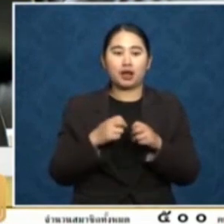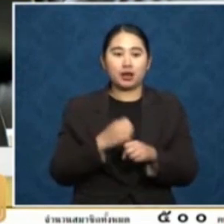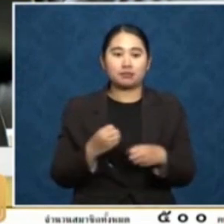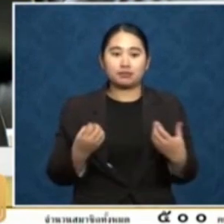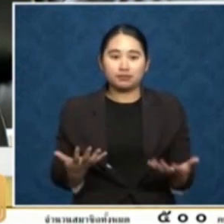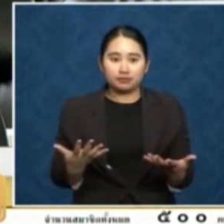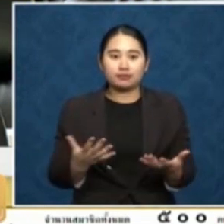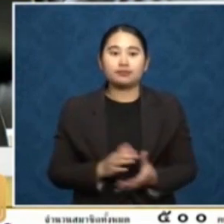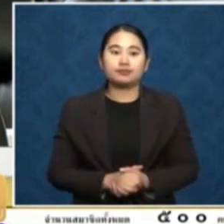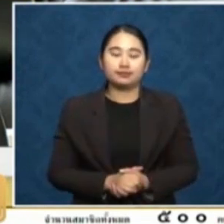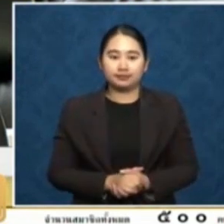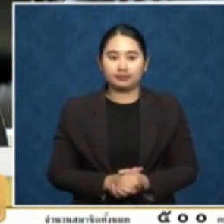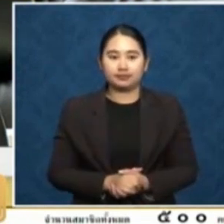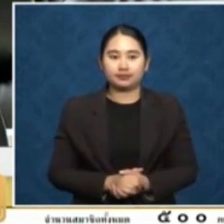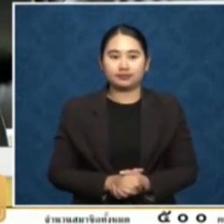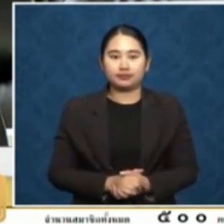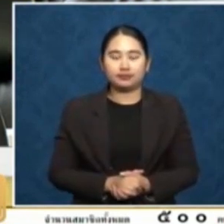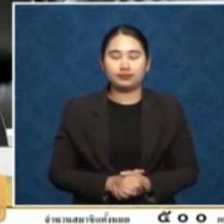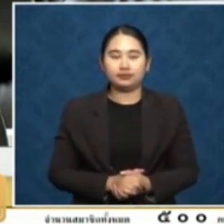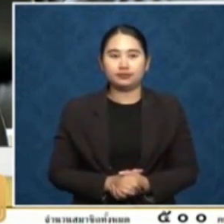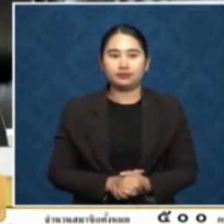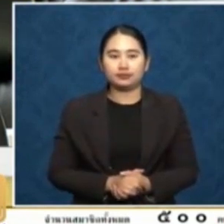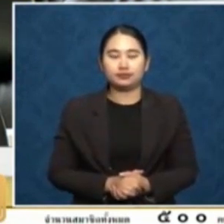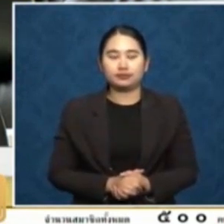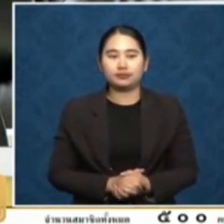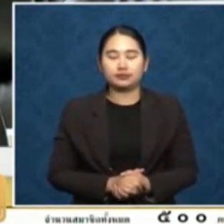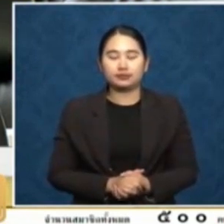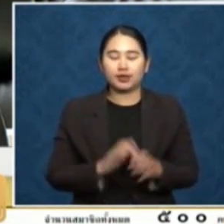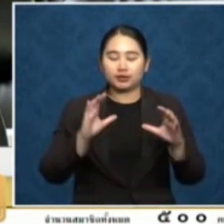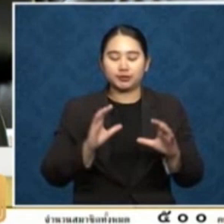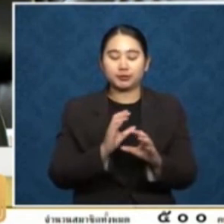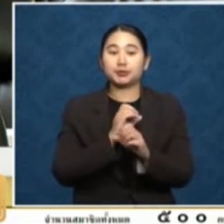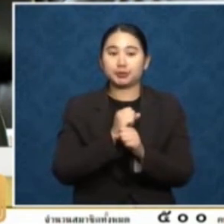เดียวกันแล้วปัญหามันจะว่าอย่างไรล่ะครับท่านประธาน